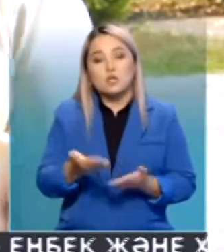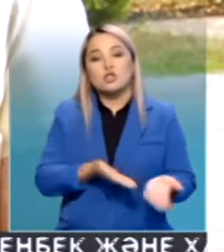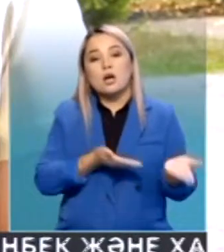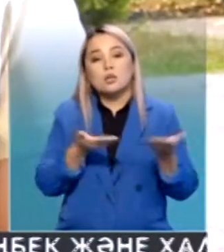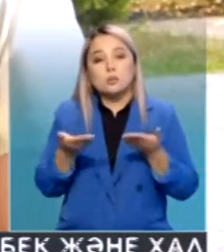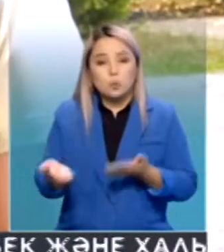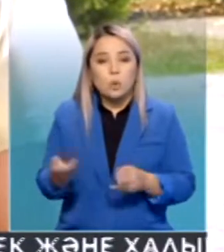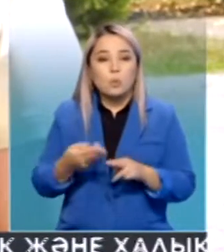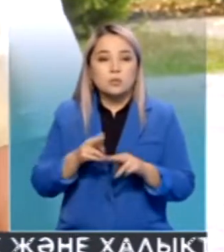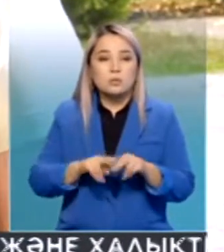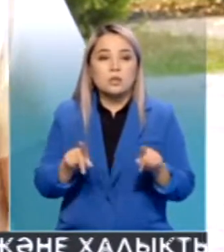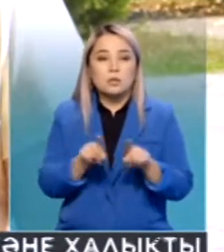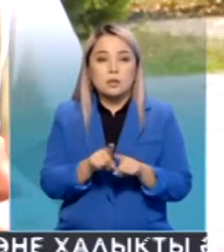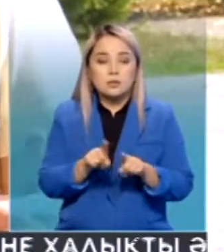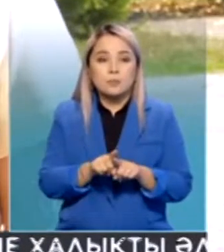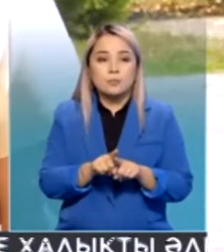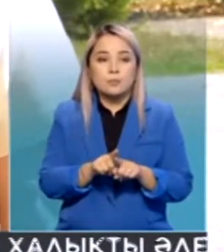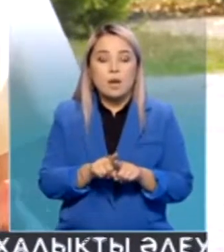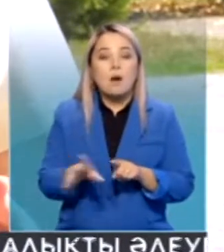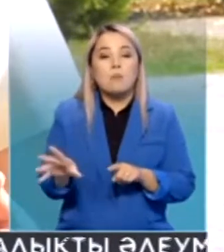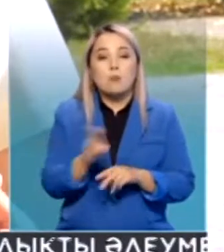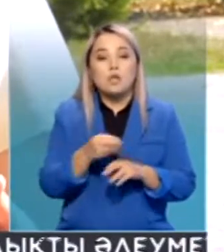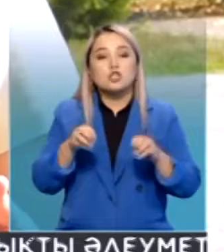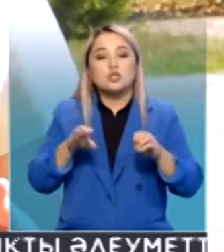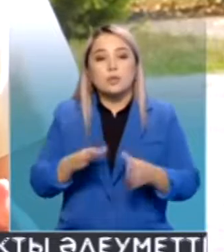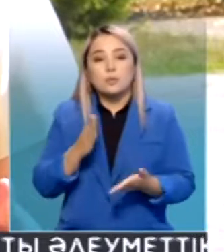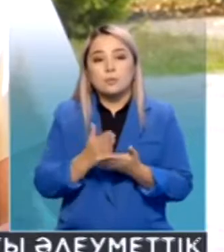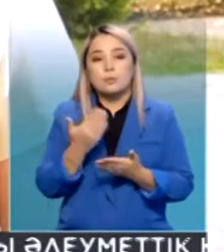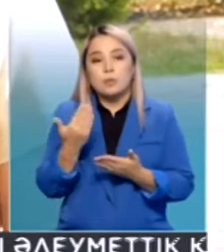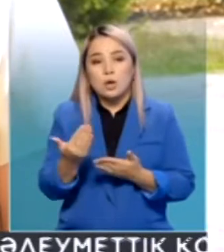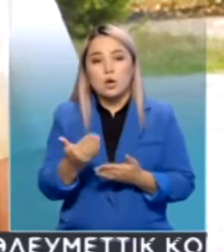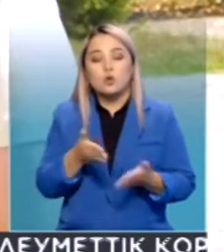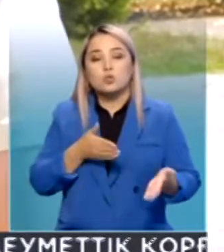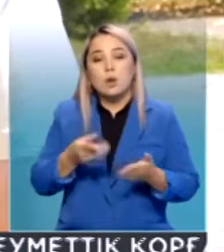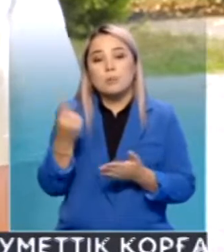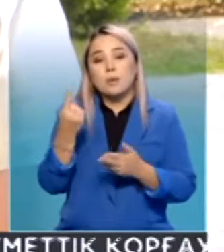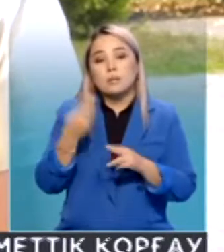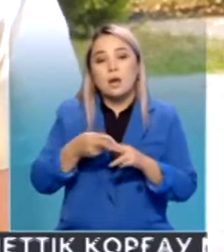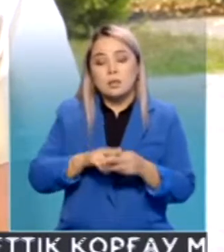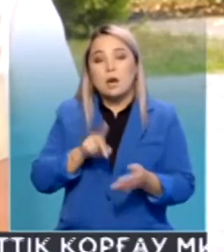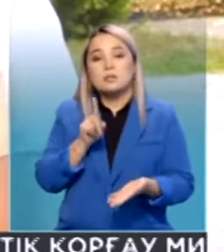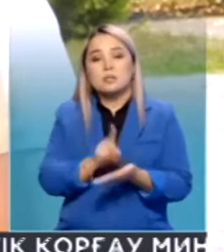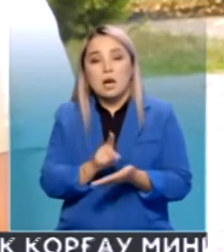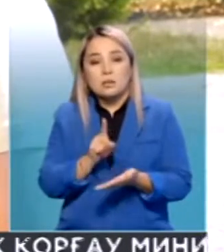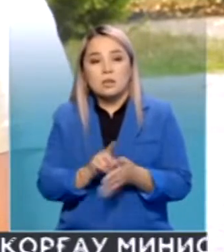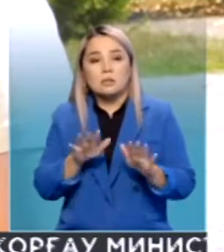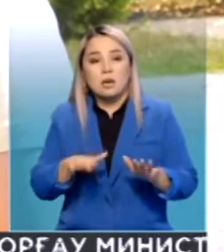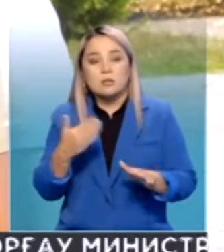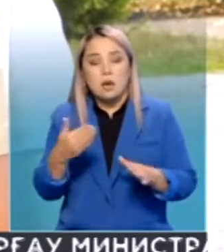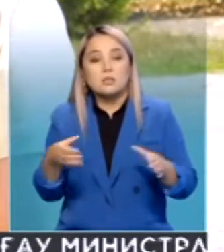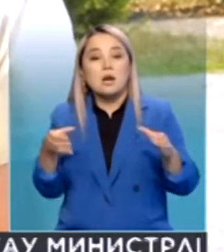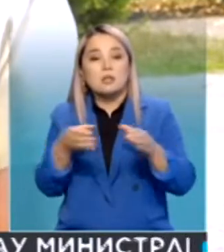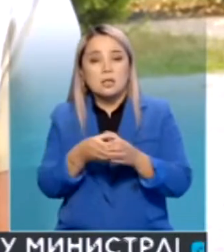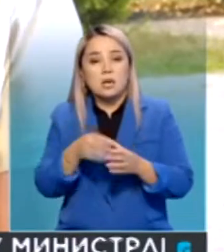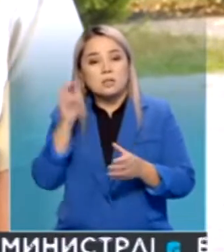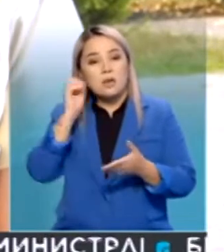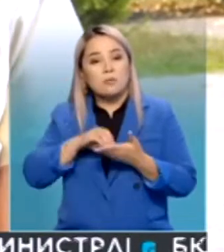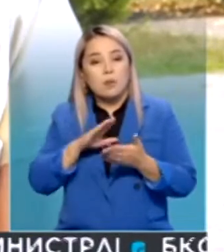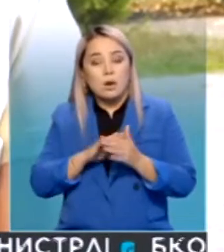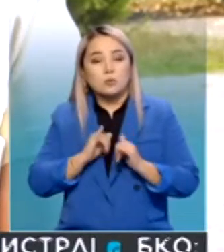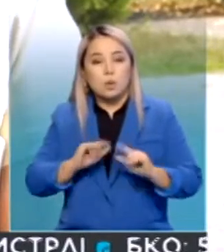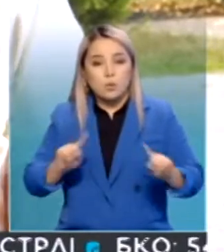шақыру, оның барлығын шешетін жолдың бірі ол салықтық саланы цифрландыру